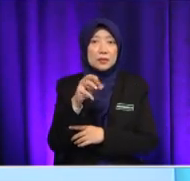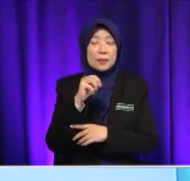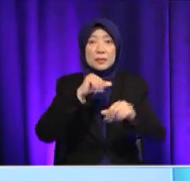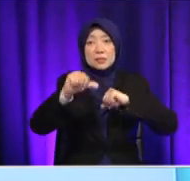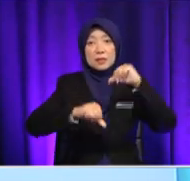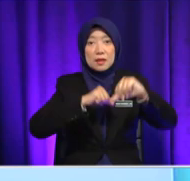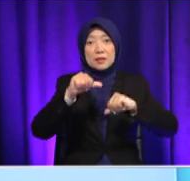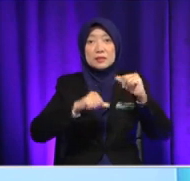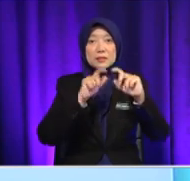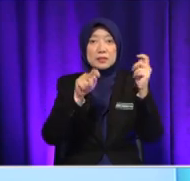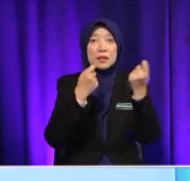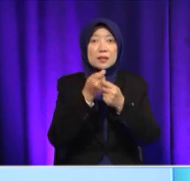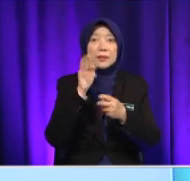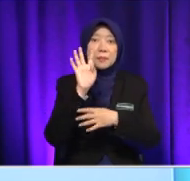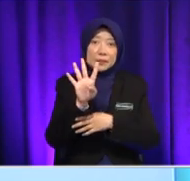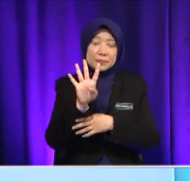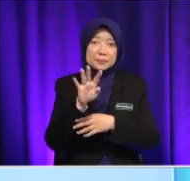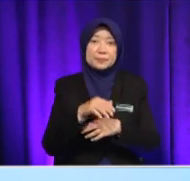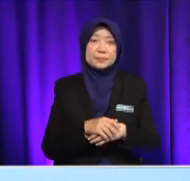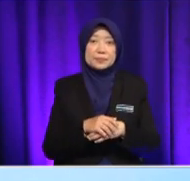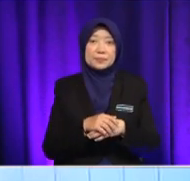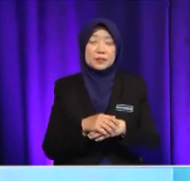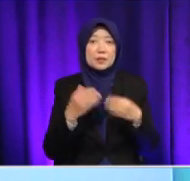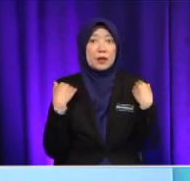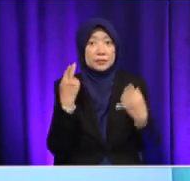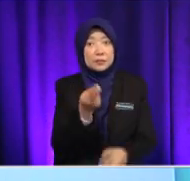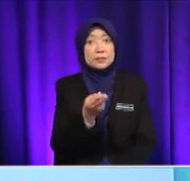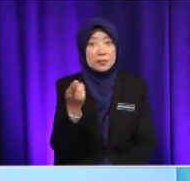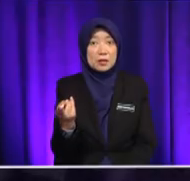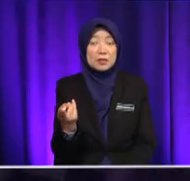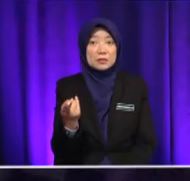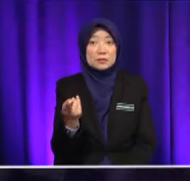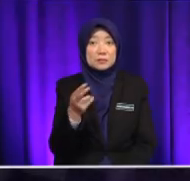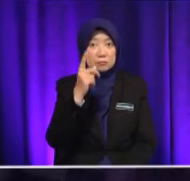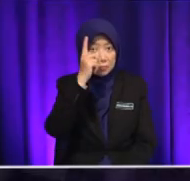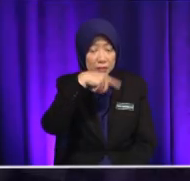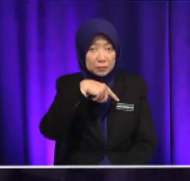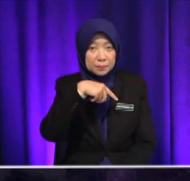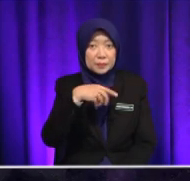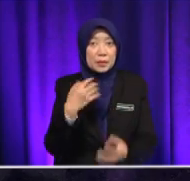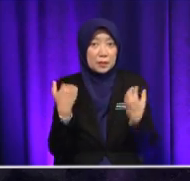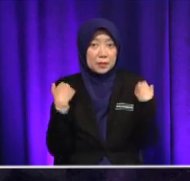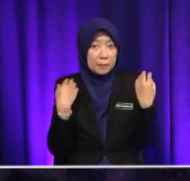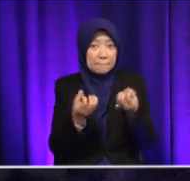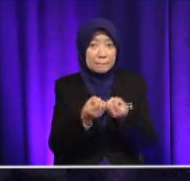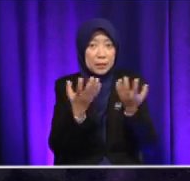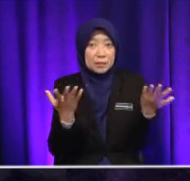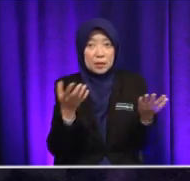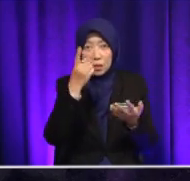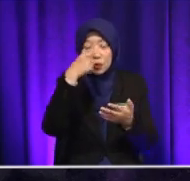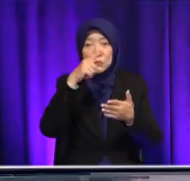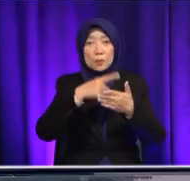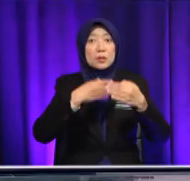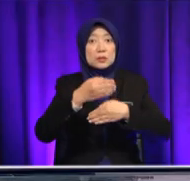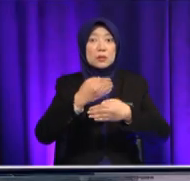Tingkatan 4. Baiklah cikgu, saya nampak ada macam radar kat sini. Kita nak buat apa sekarang, cikgu? Nampak banyak kan? So tak apa, nanti sebelum